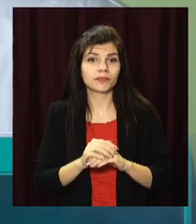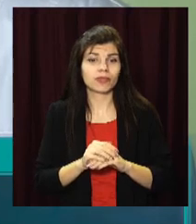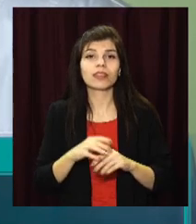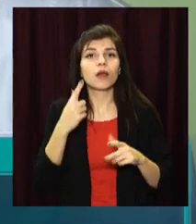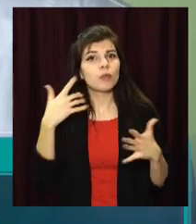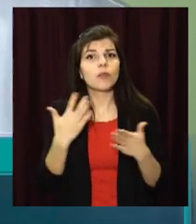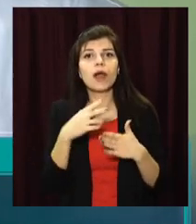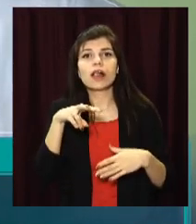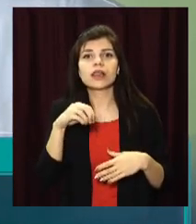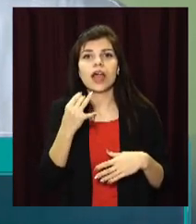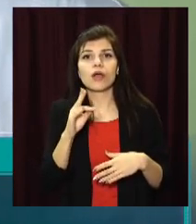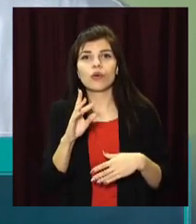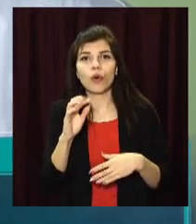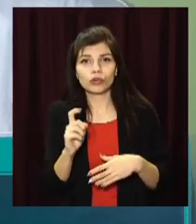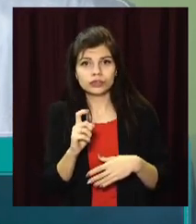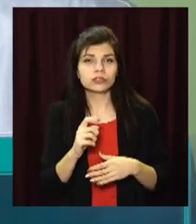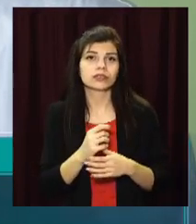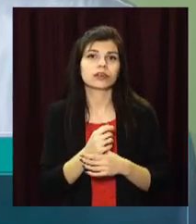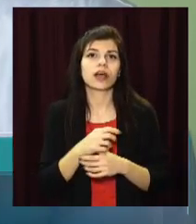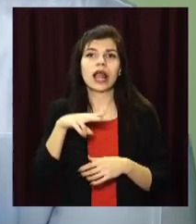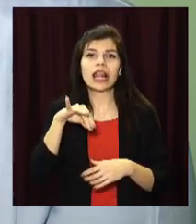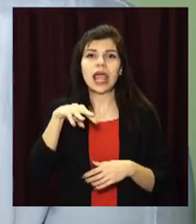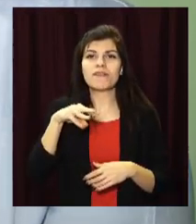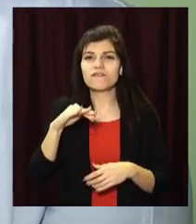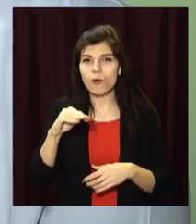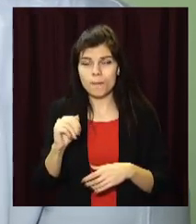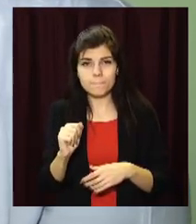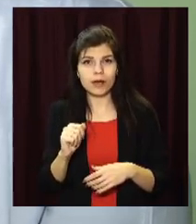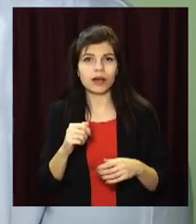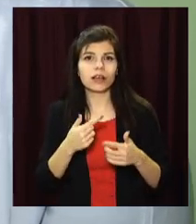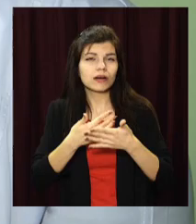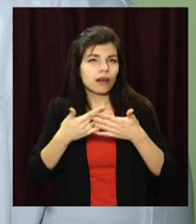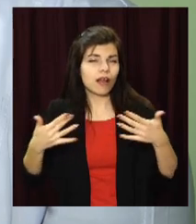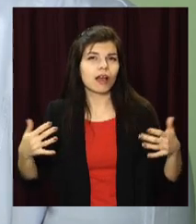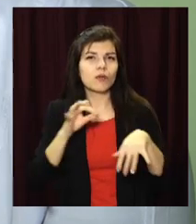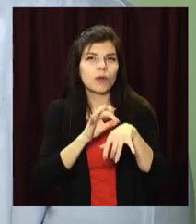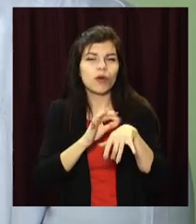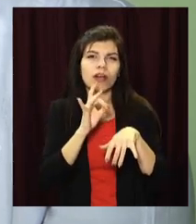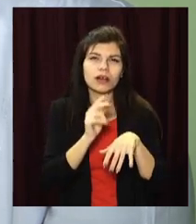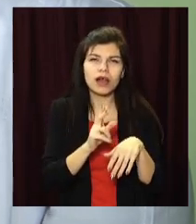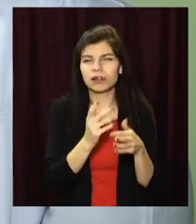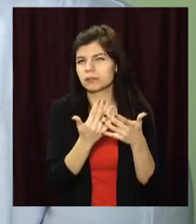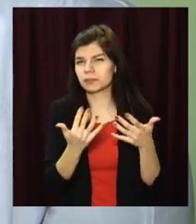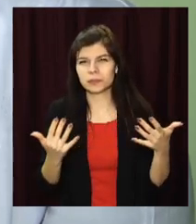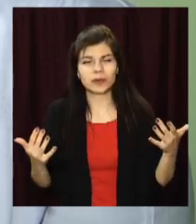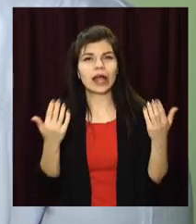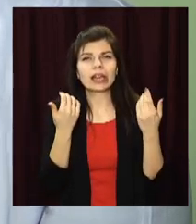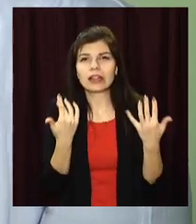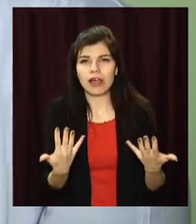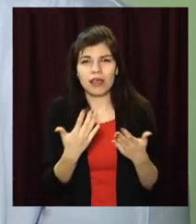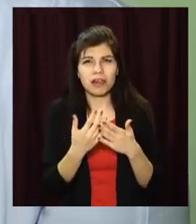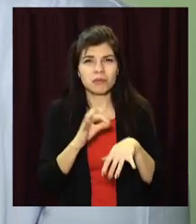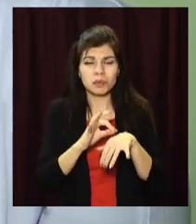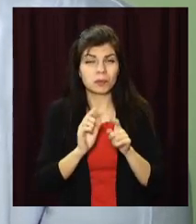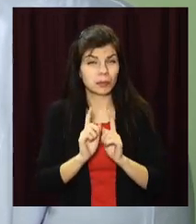множина мієлома, лімфоми, лімфогранулематоз, а також ще декілька десятків захворювань. Звичайно,